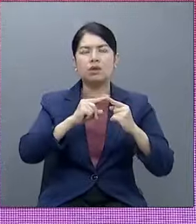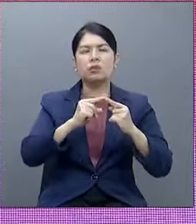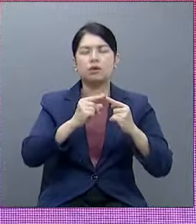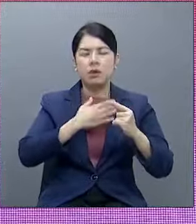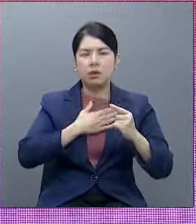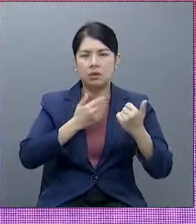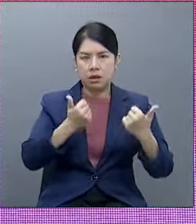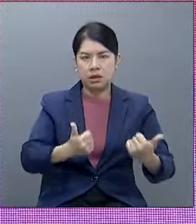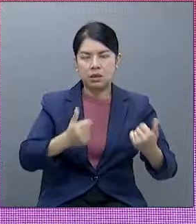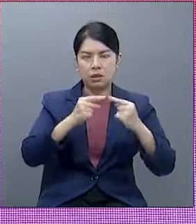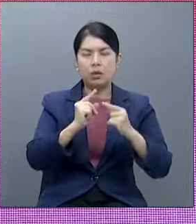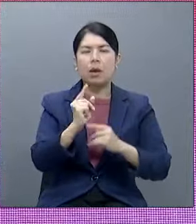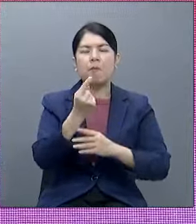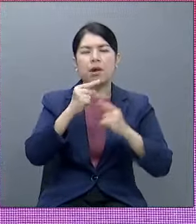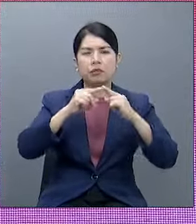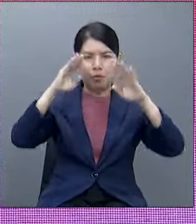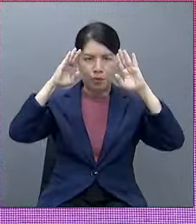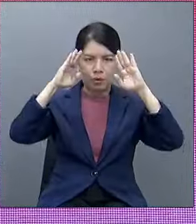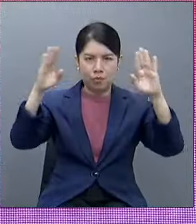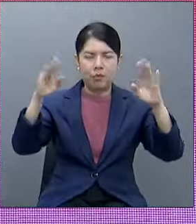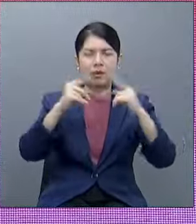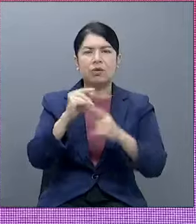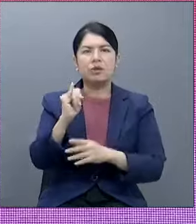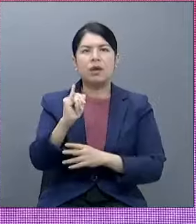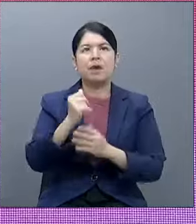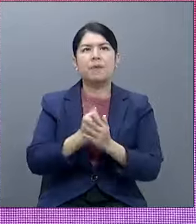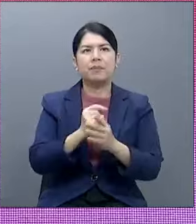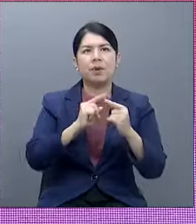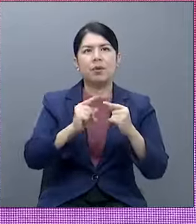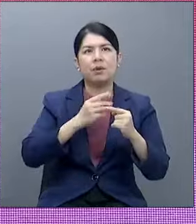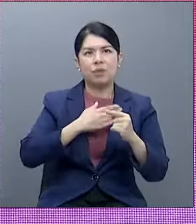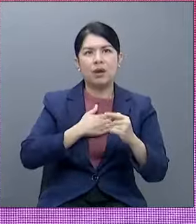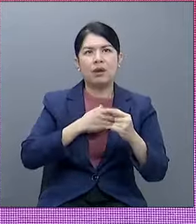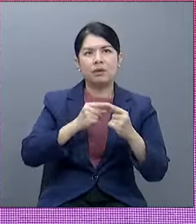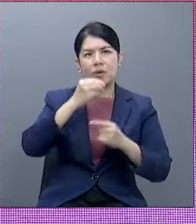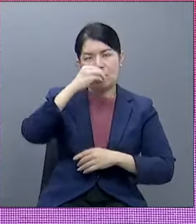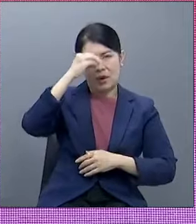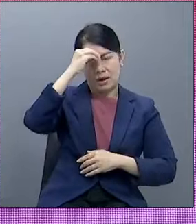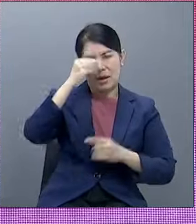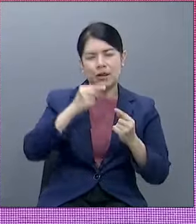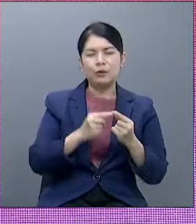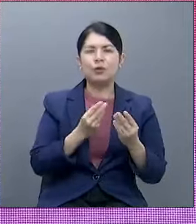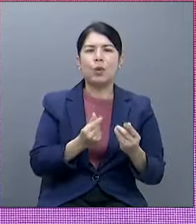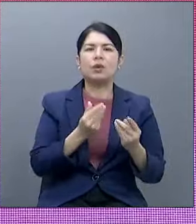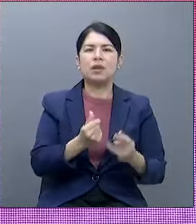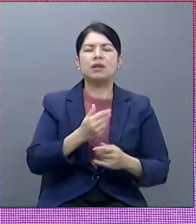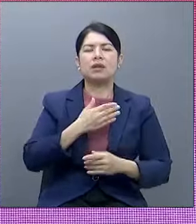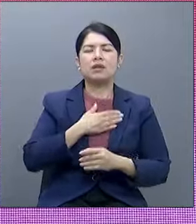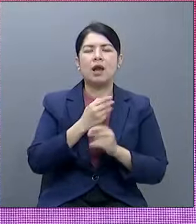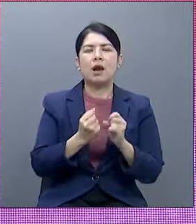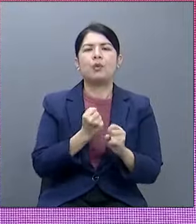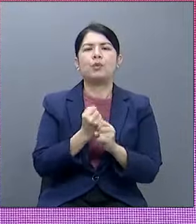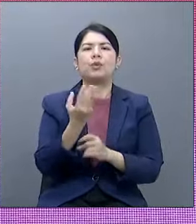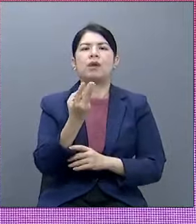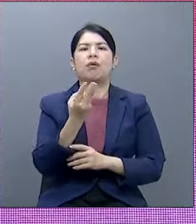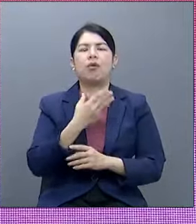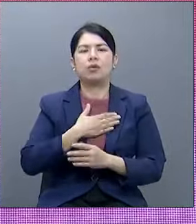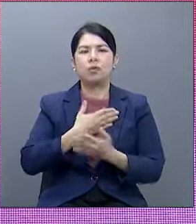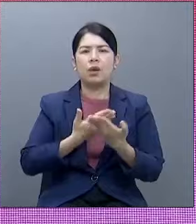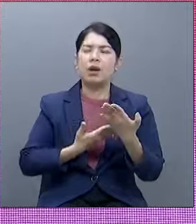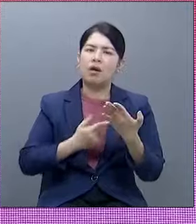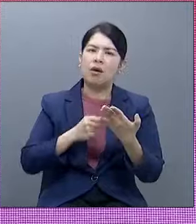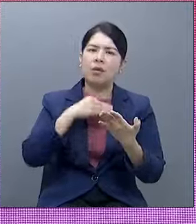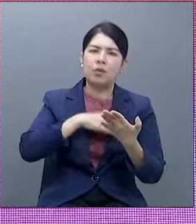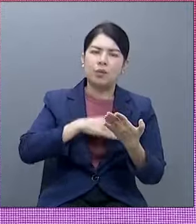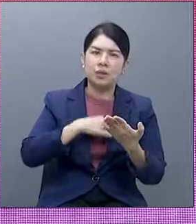ย่างงี้แต่ว่ารู้สึกว่าด้วยความที่เต้นมาตั้งแต่เด็กๆรู้สึกว่ามันเป็นโอกาสที่ดีที่ได้แบบในสุดท้าย